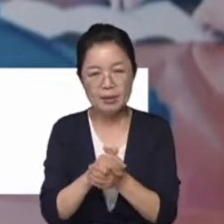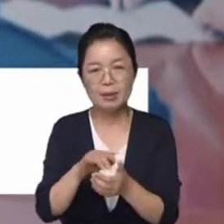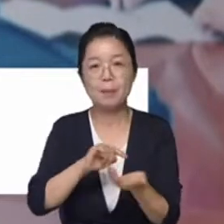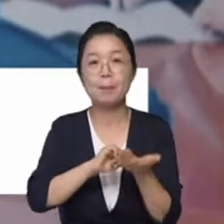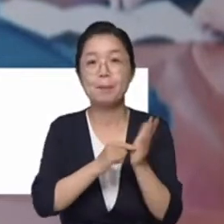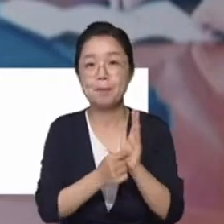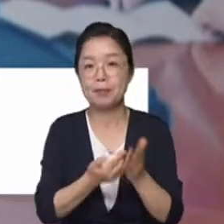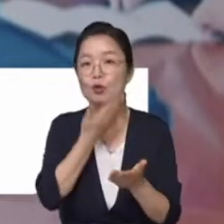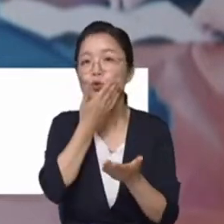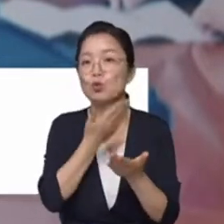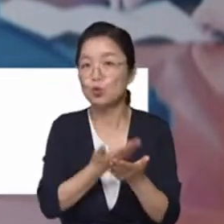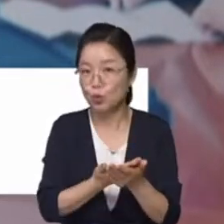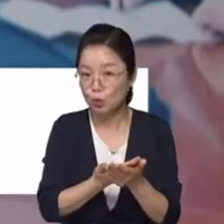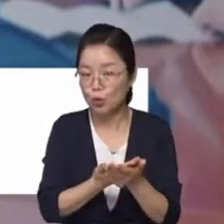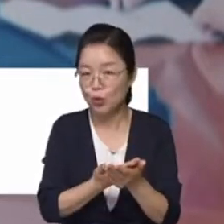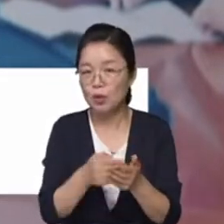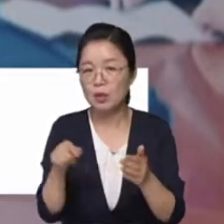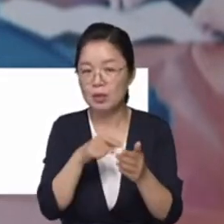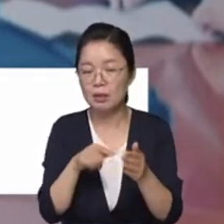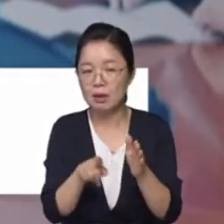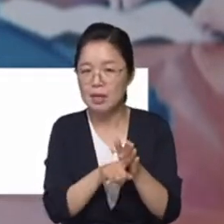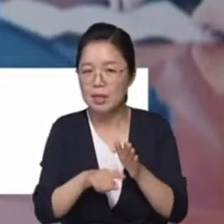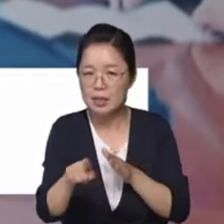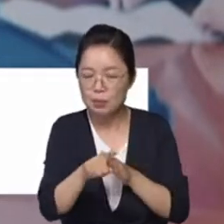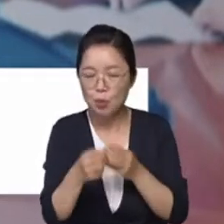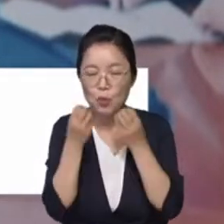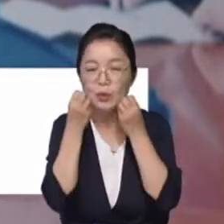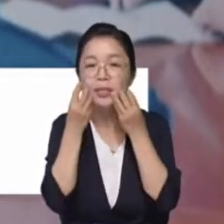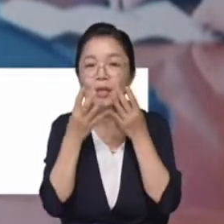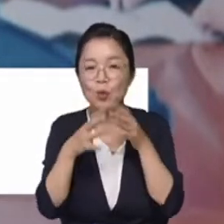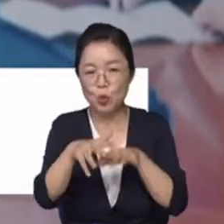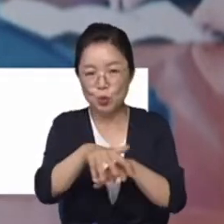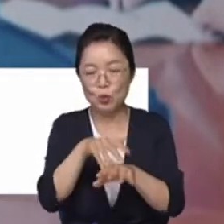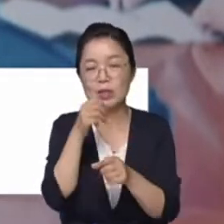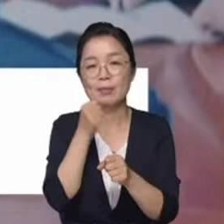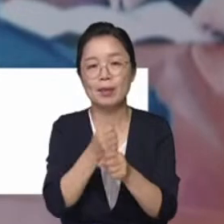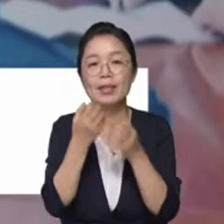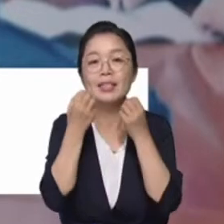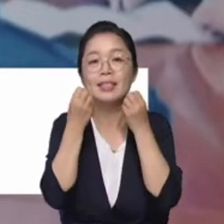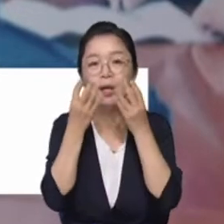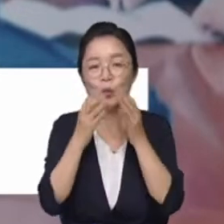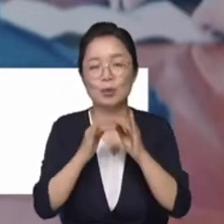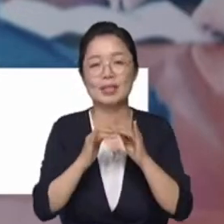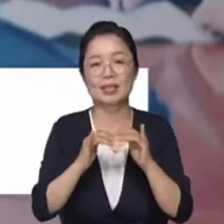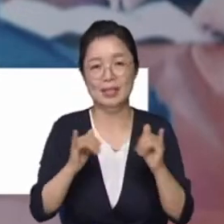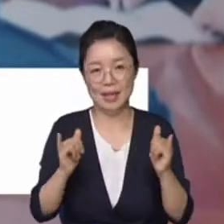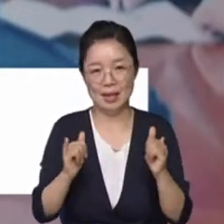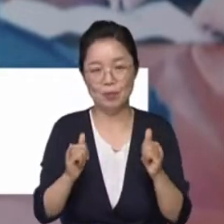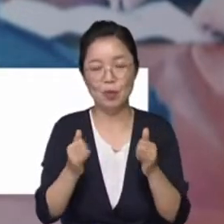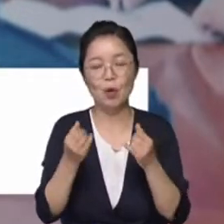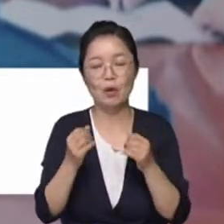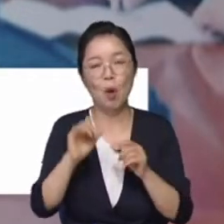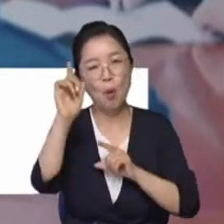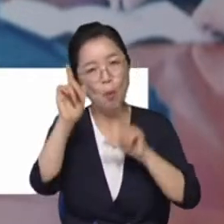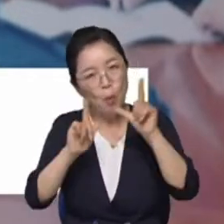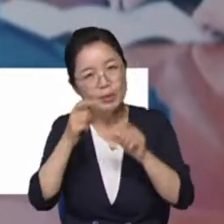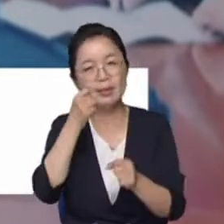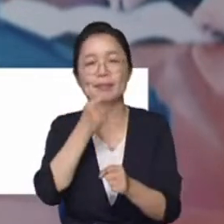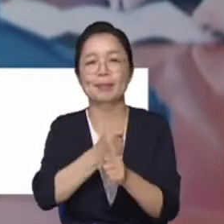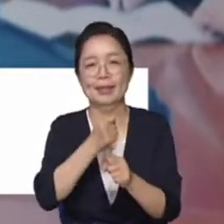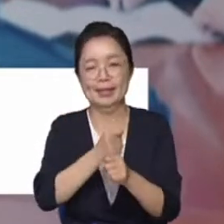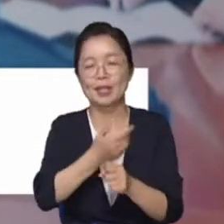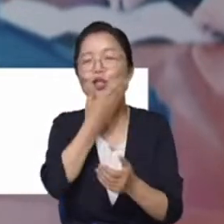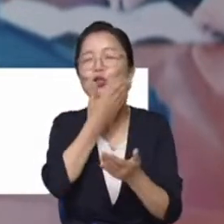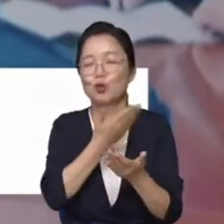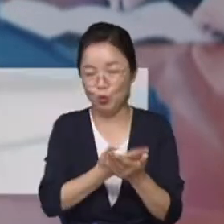거기에 가장 중요한 것은 진보를 재구성해서 새로운 내용, 그리고 새로운 사람들, 그리고 새로운 이미지를 만들어내는 것이